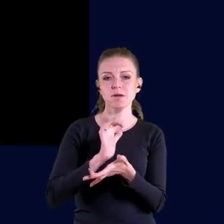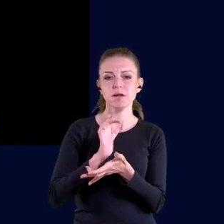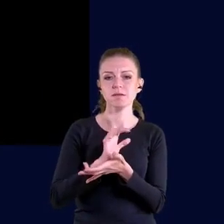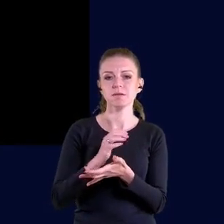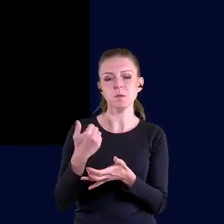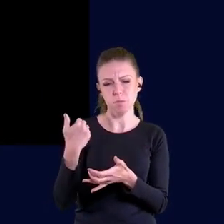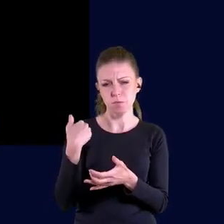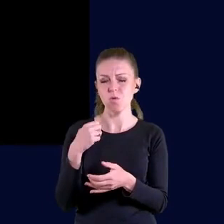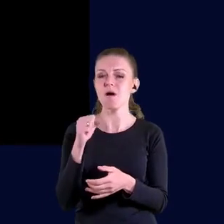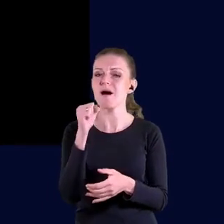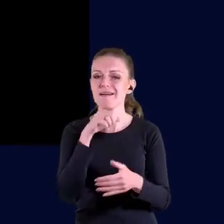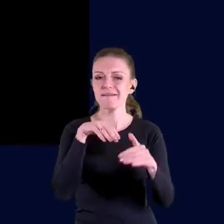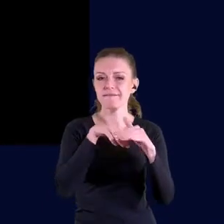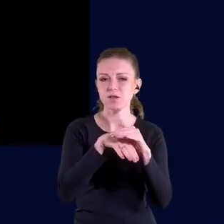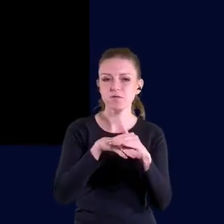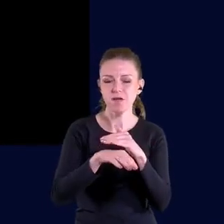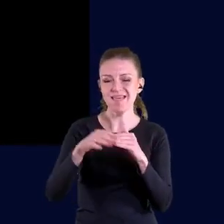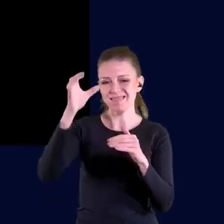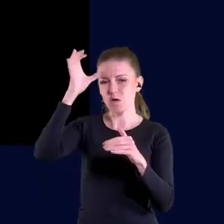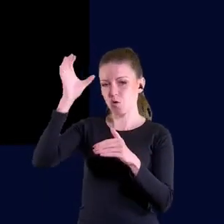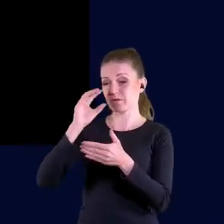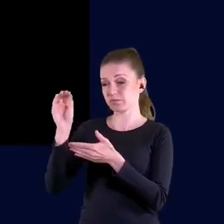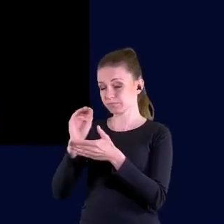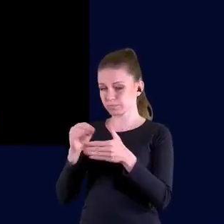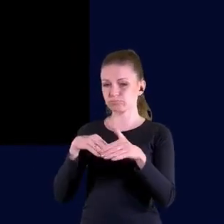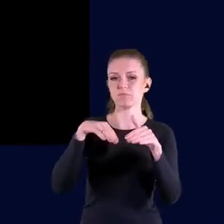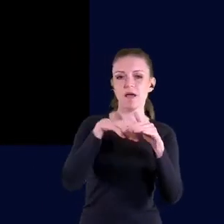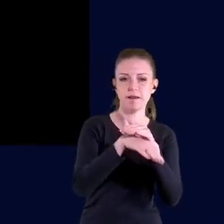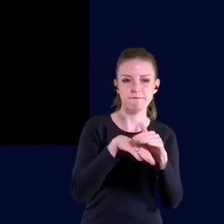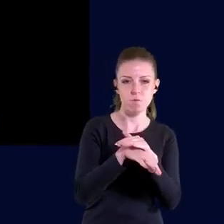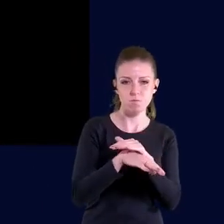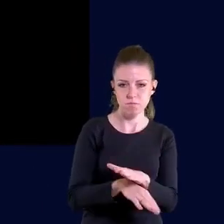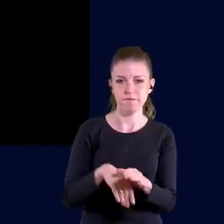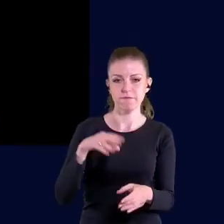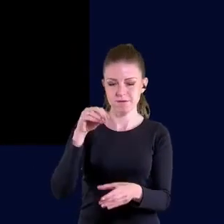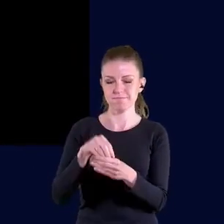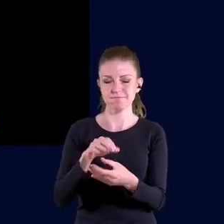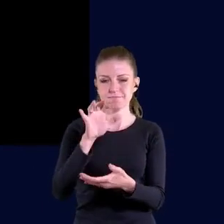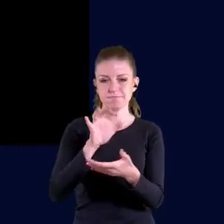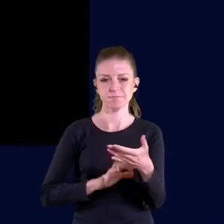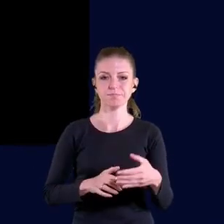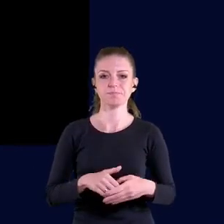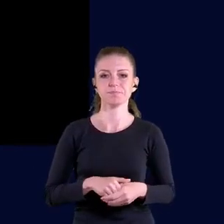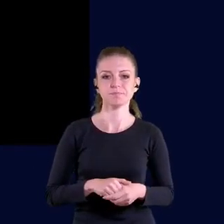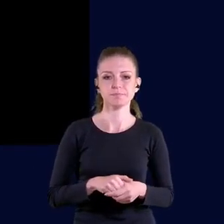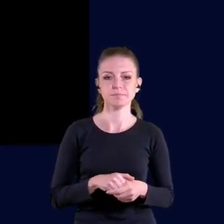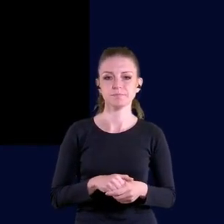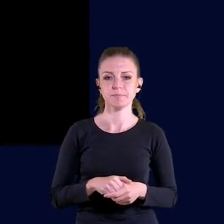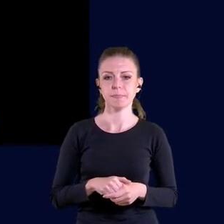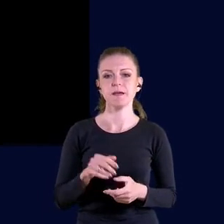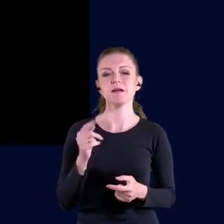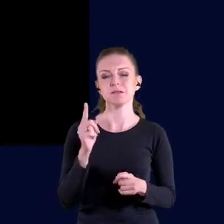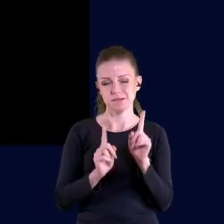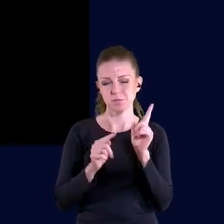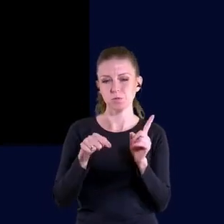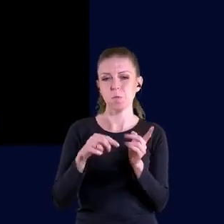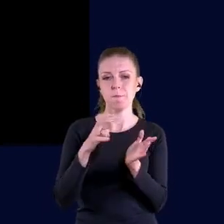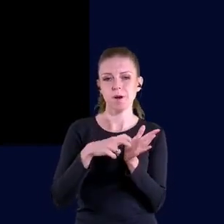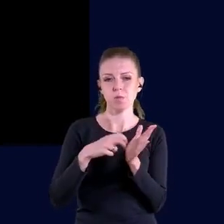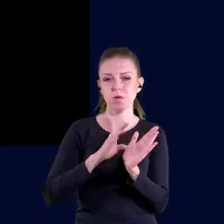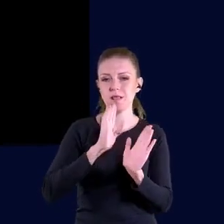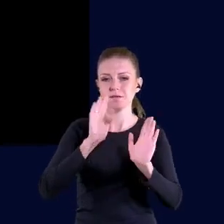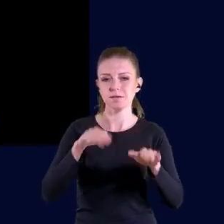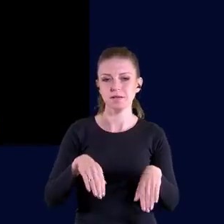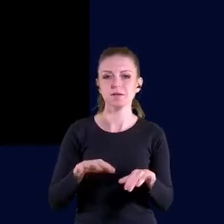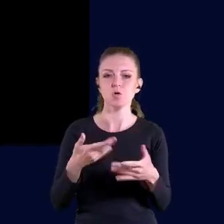archiwizowane przez samych naukowców Często tutaj brakuje licencji mówimy o wtedy o tym otwartym dostępie